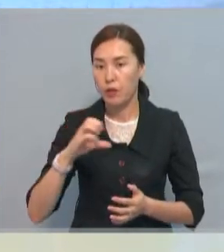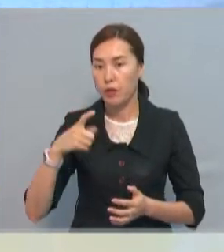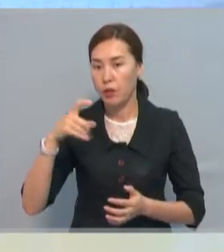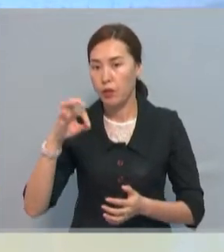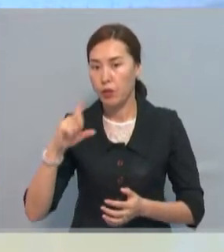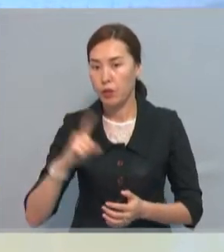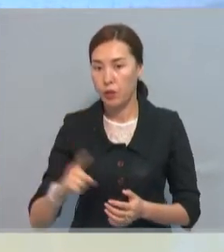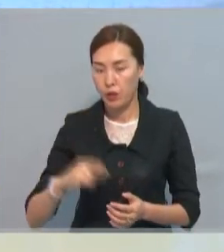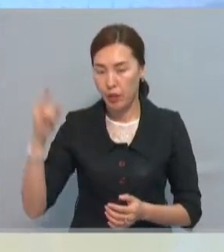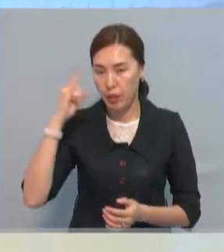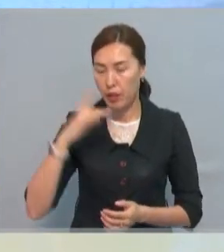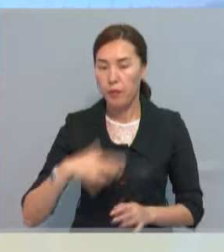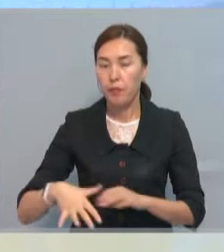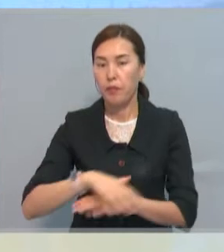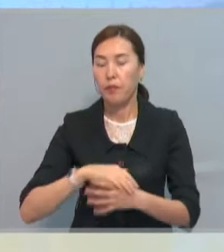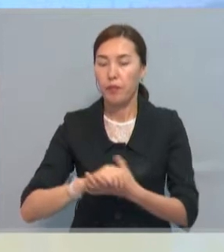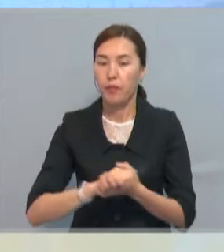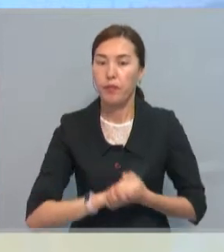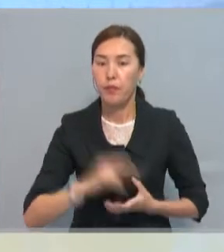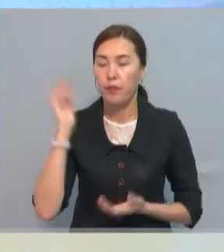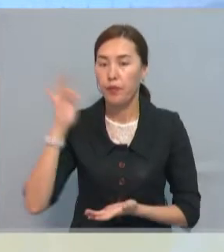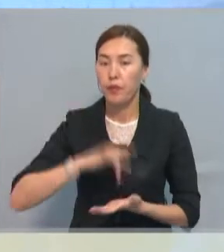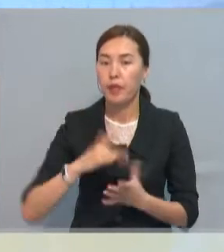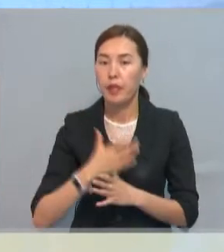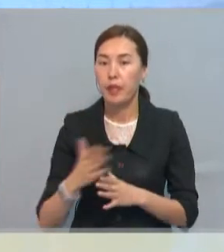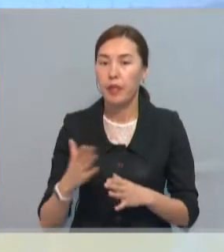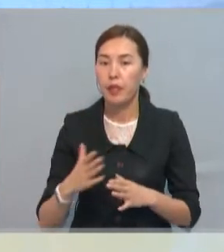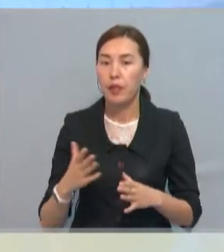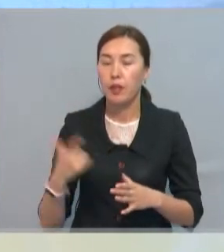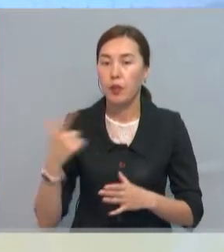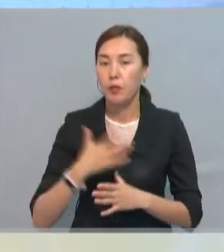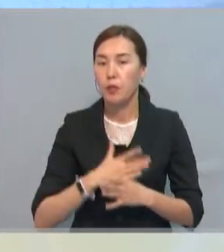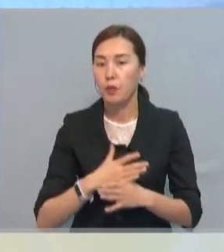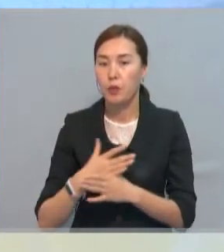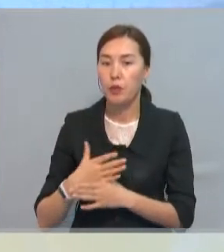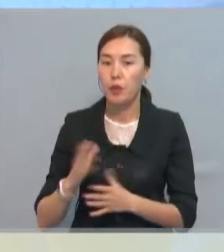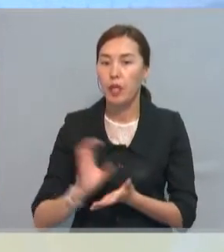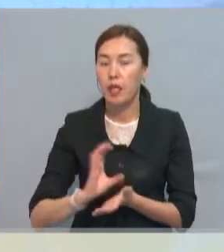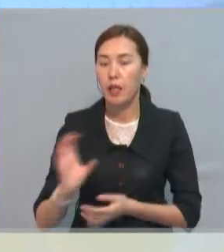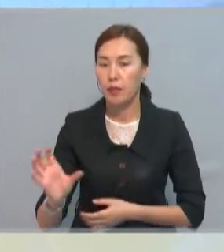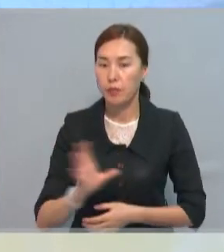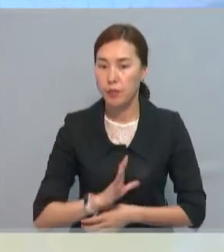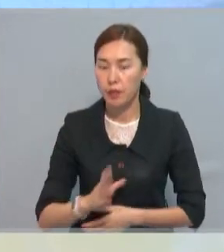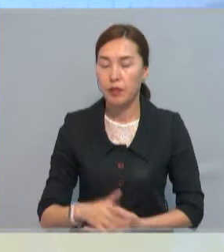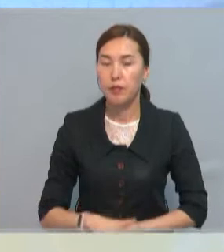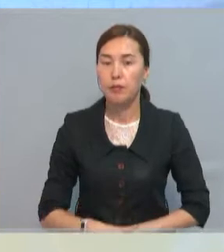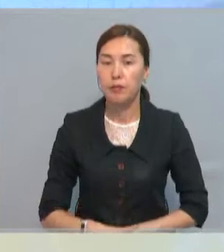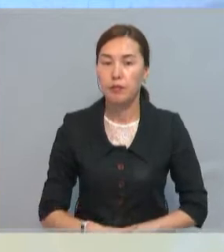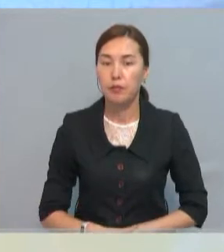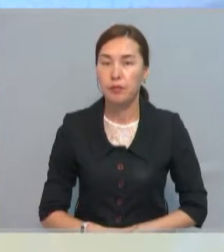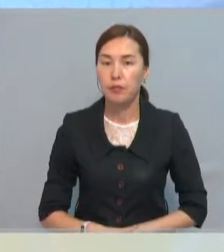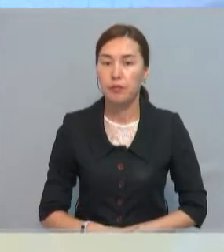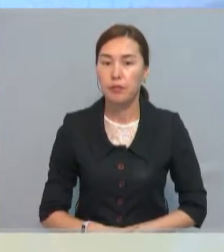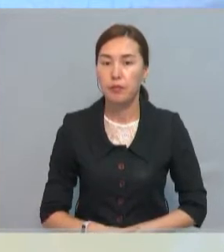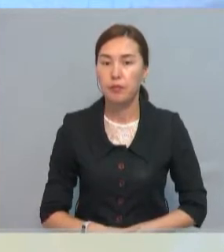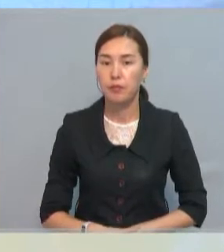кентінің тұрғындарына Қазақстан халықтары ассамблеясының Шымкент қалалық филиалы гуманитарлық көмек керуенін жөнелтті. Тақырыпты әріптесім Аскен